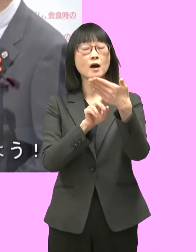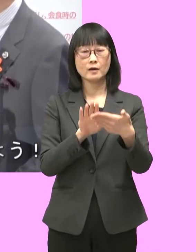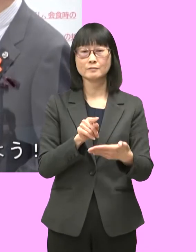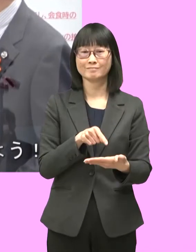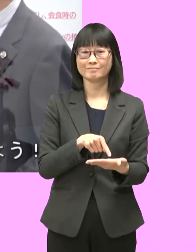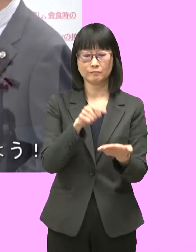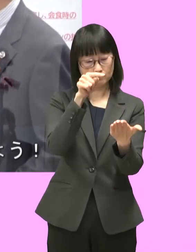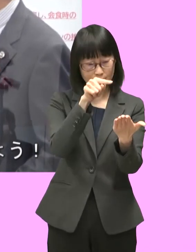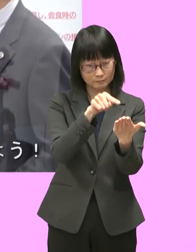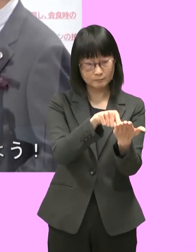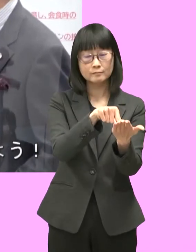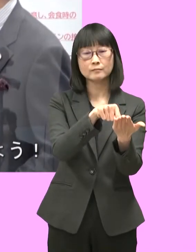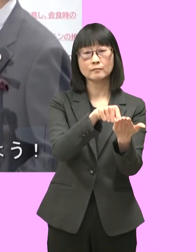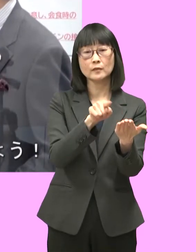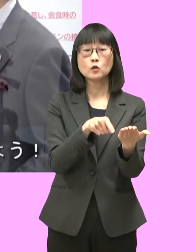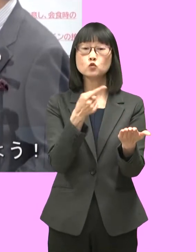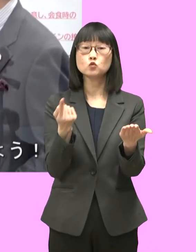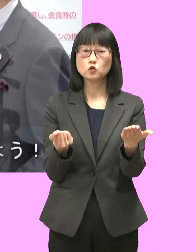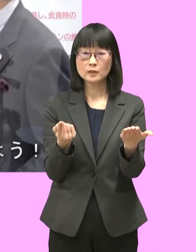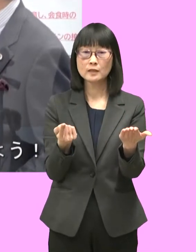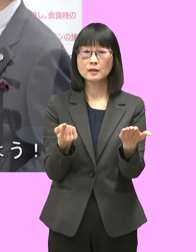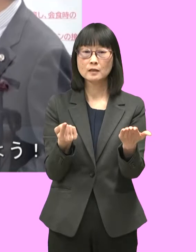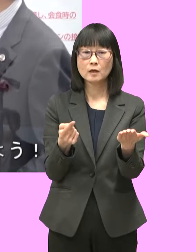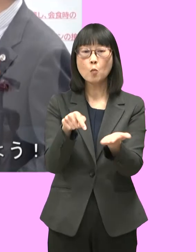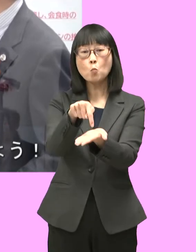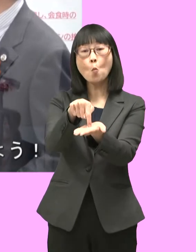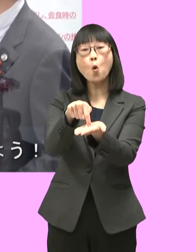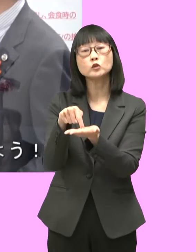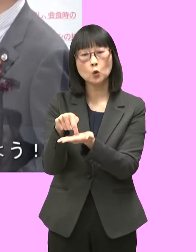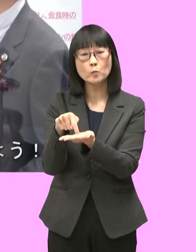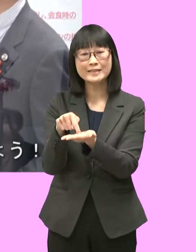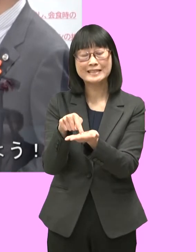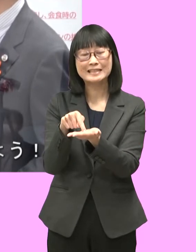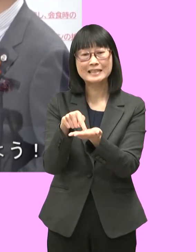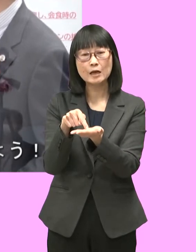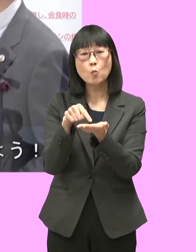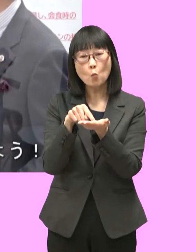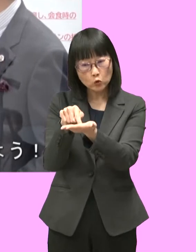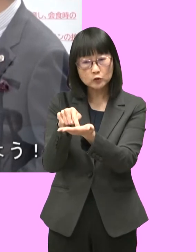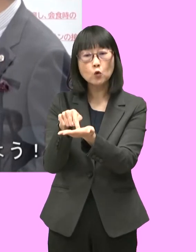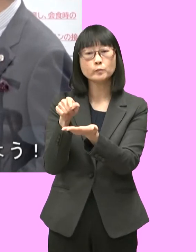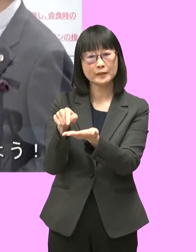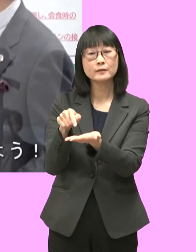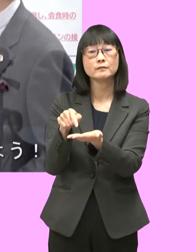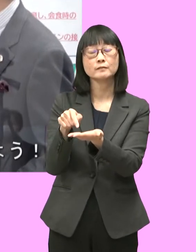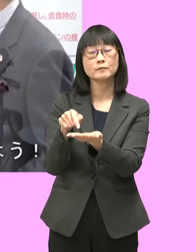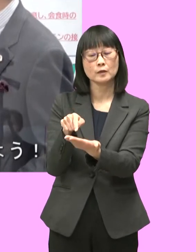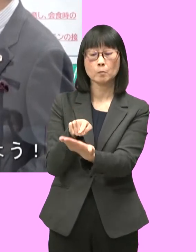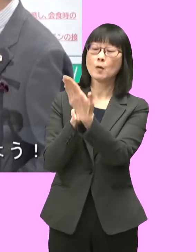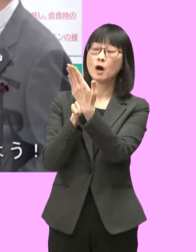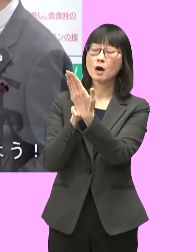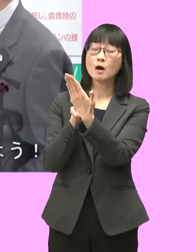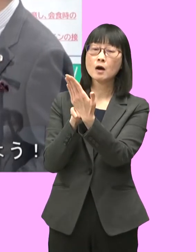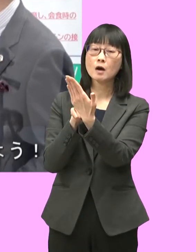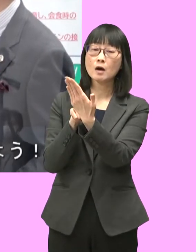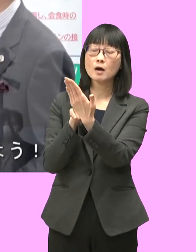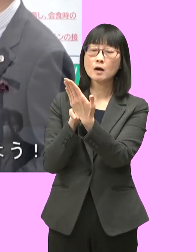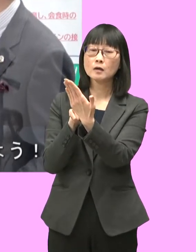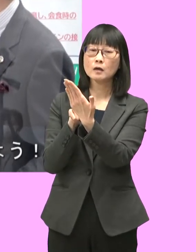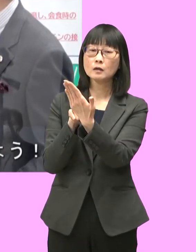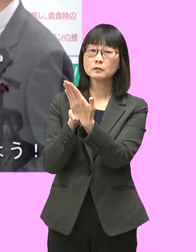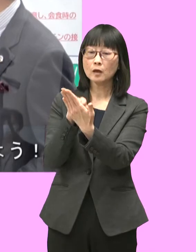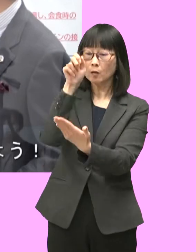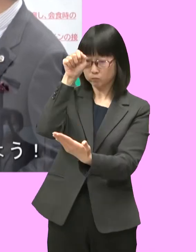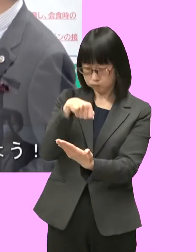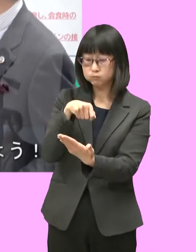ば、次のこの申し込みの、画面が出てきます。でここで同意を押していただく